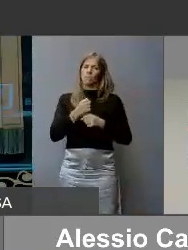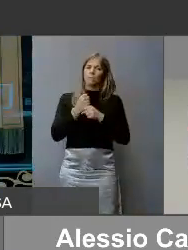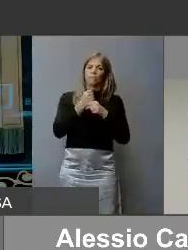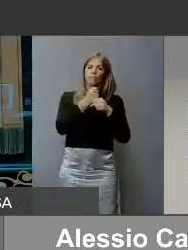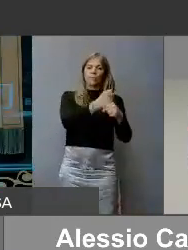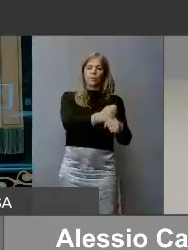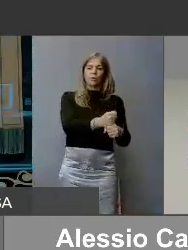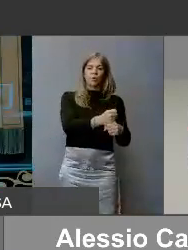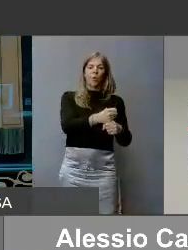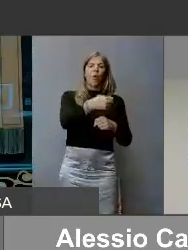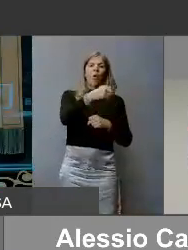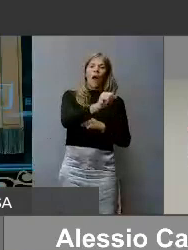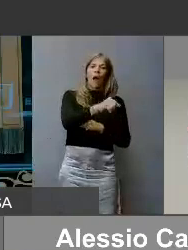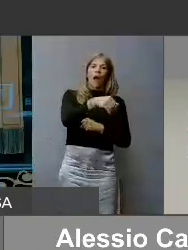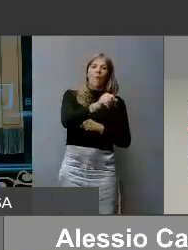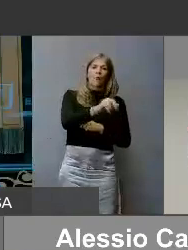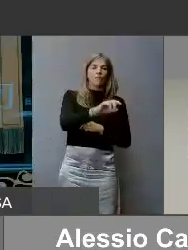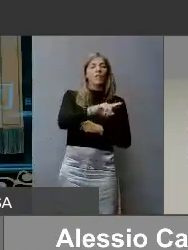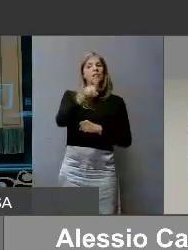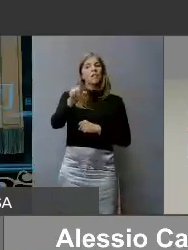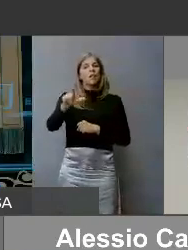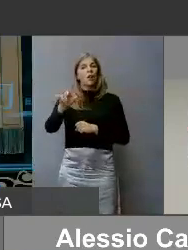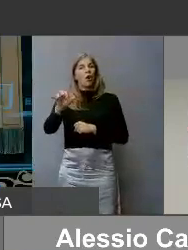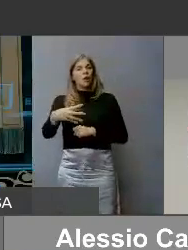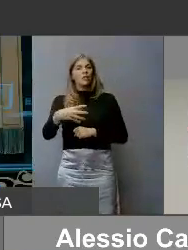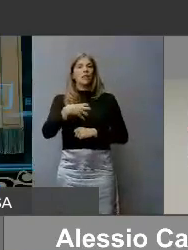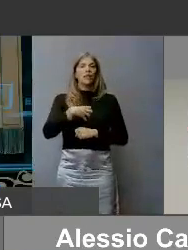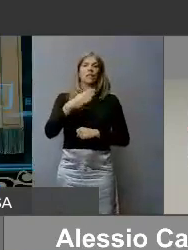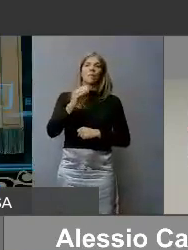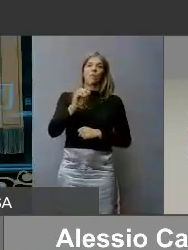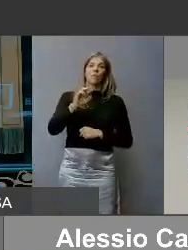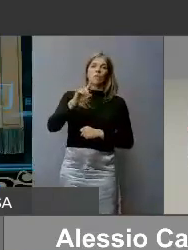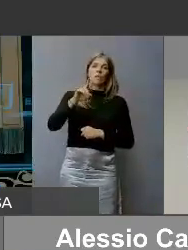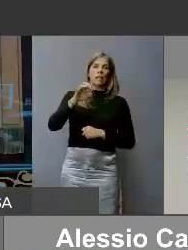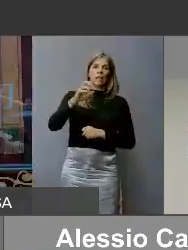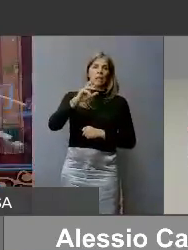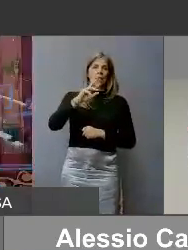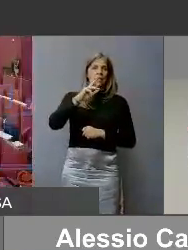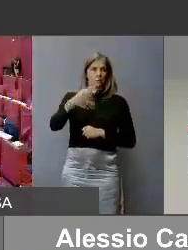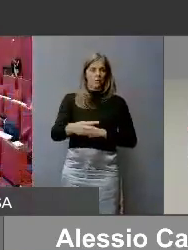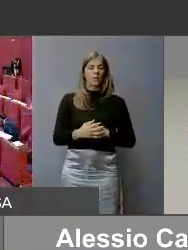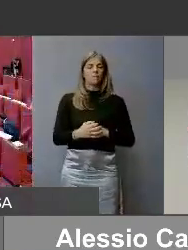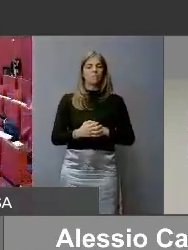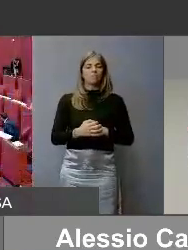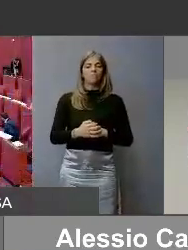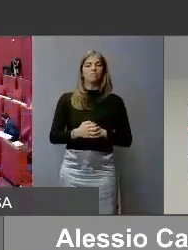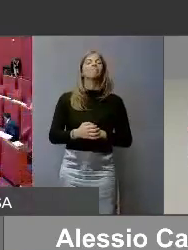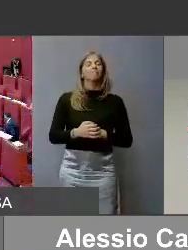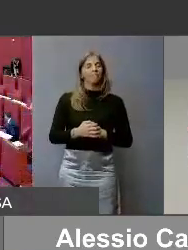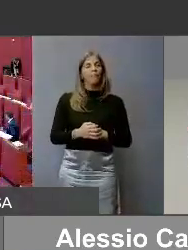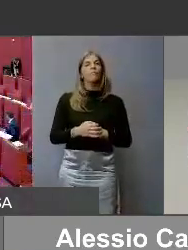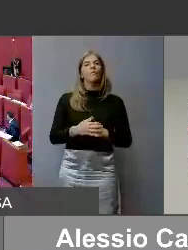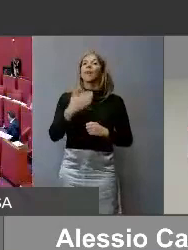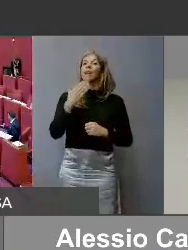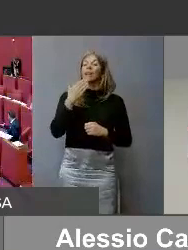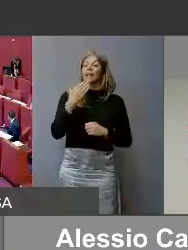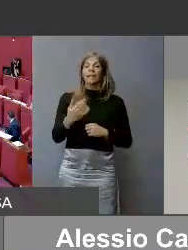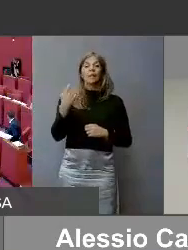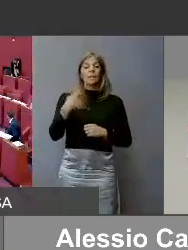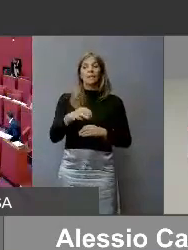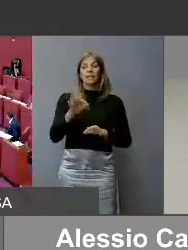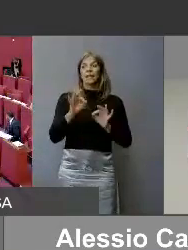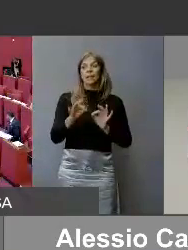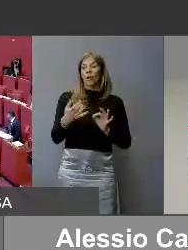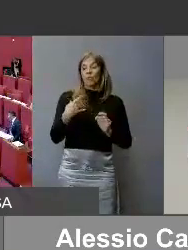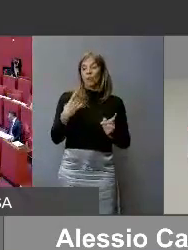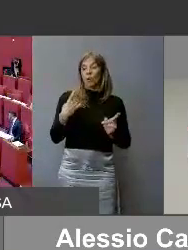l'odio risponderà l'assessore bordini prego consigliera murphy se grazie presidente è notizia di questi giorni che